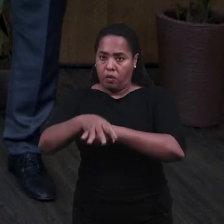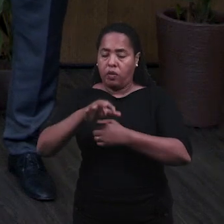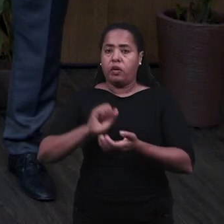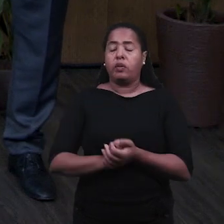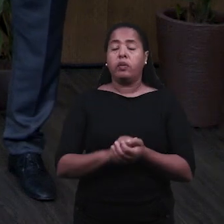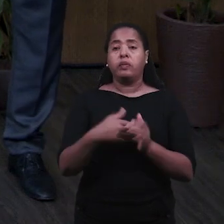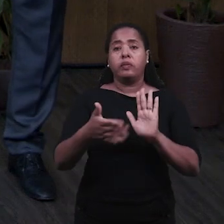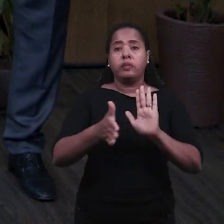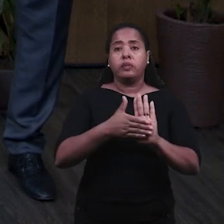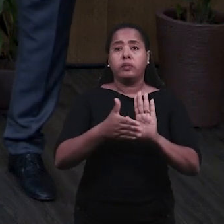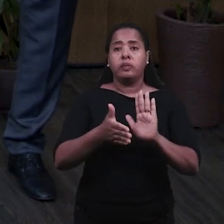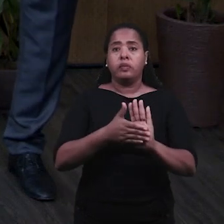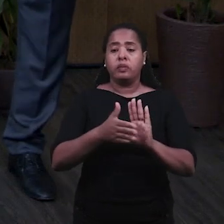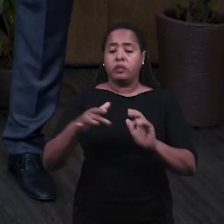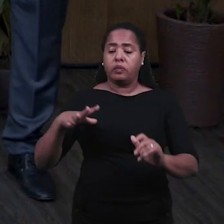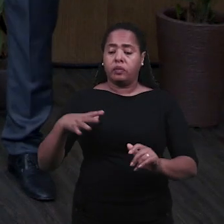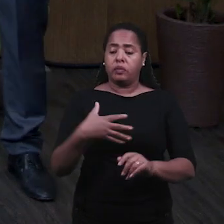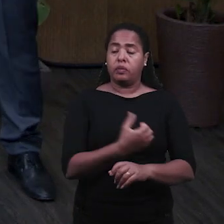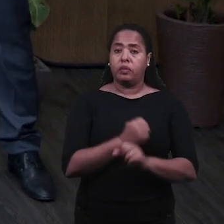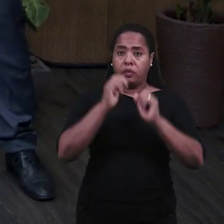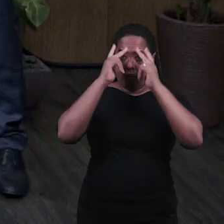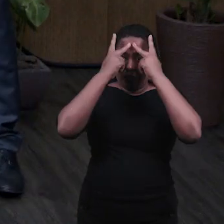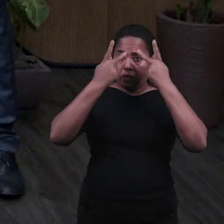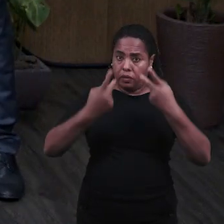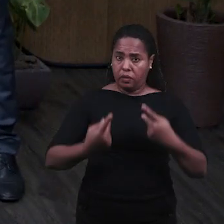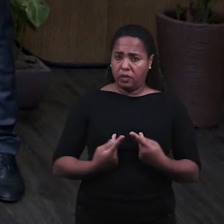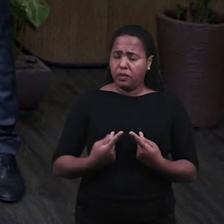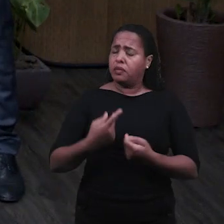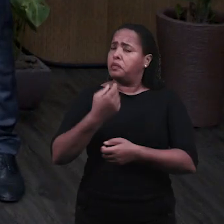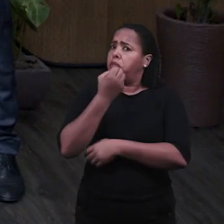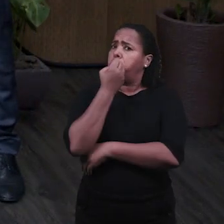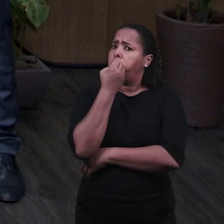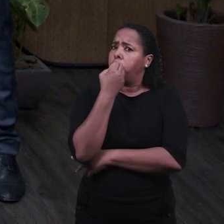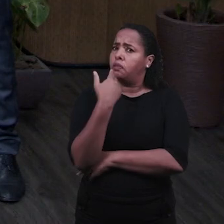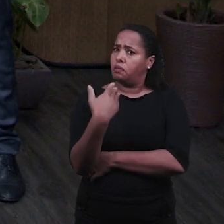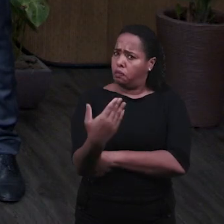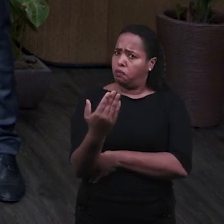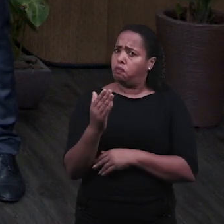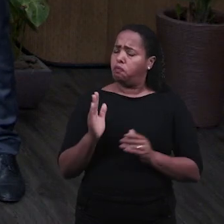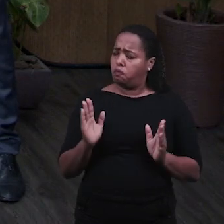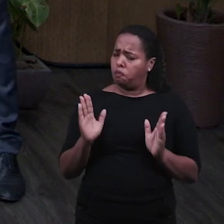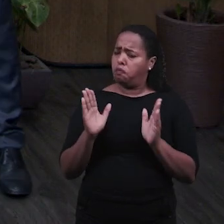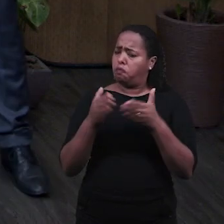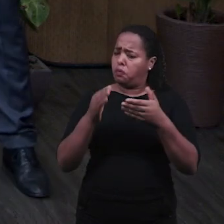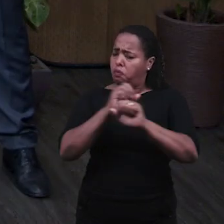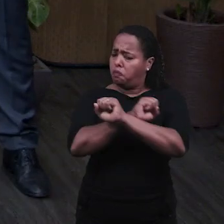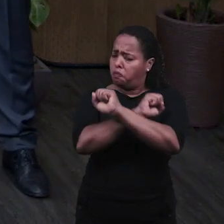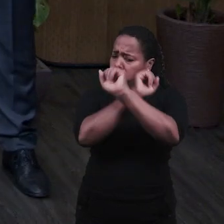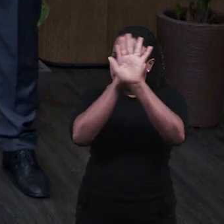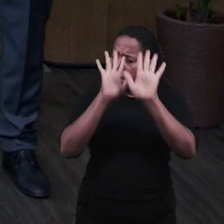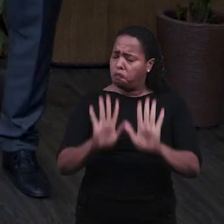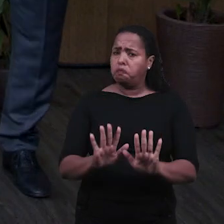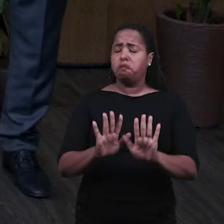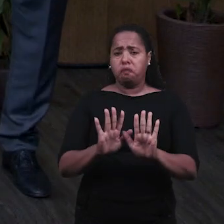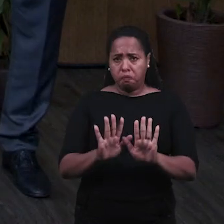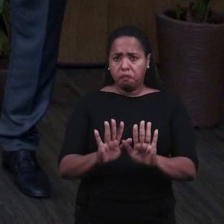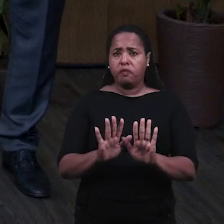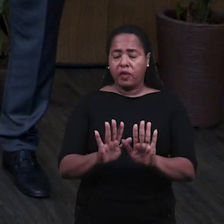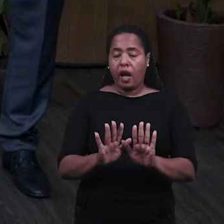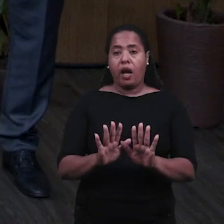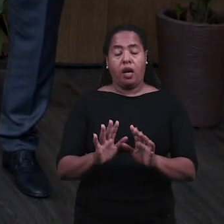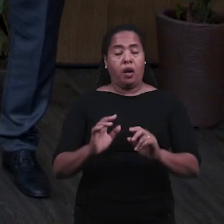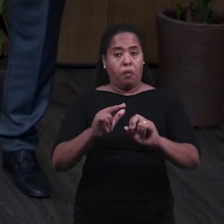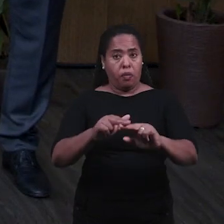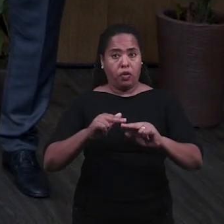projet pour sauver l'homme, est très bien mis en évidence, c'est clair. Une